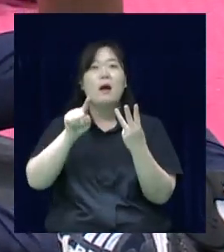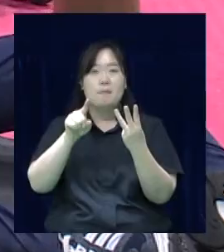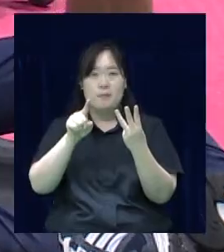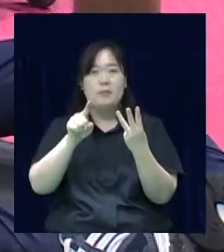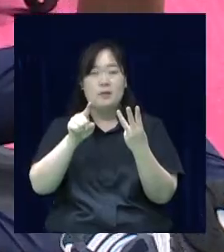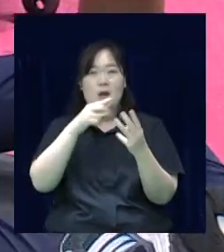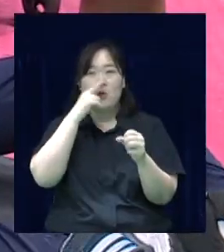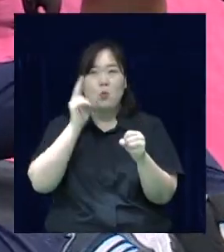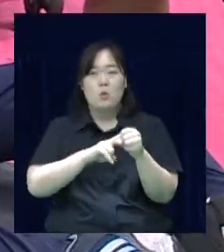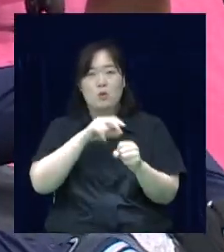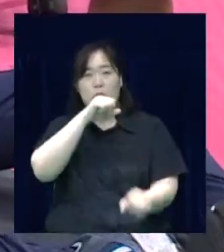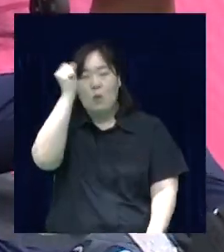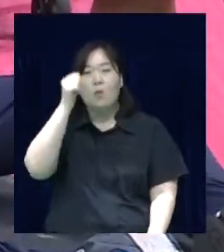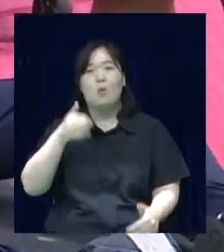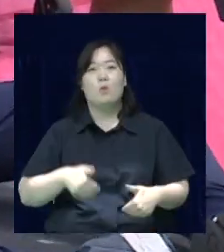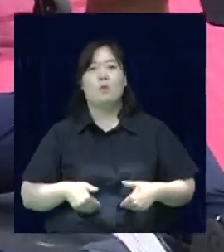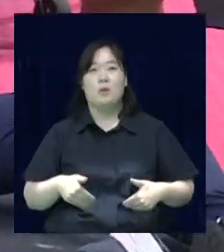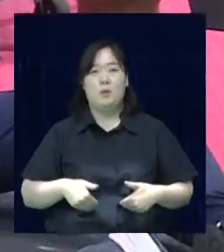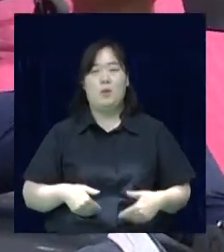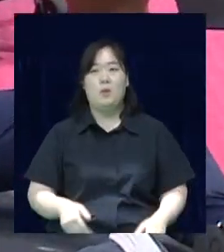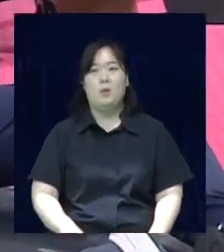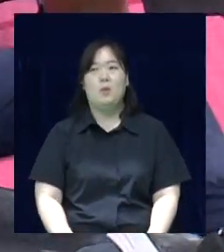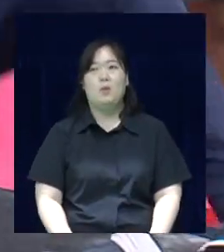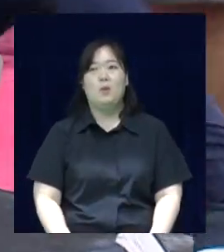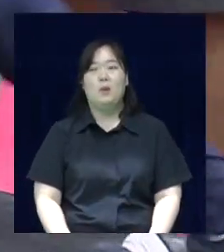됩니다. 3차 시도